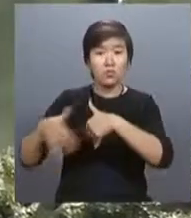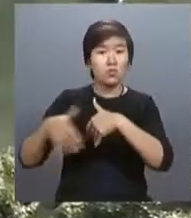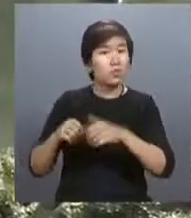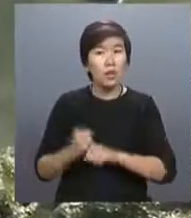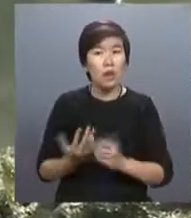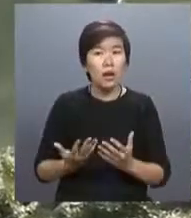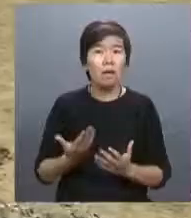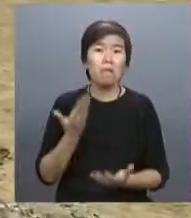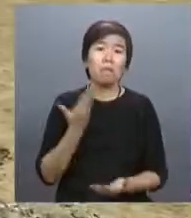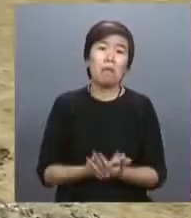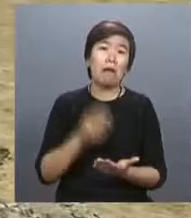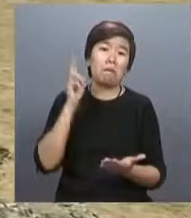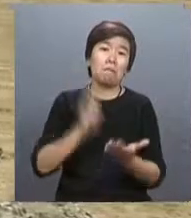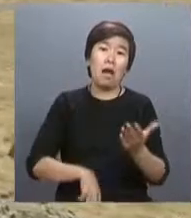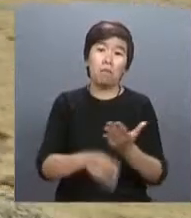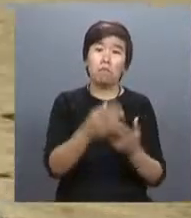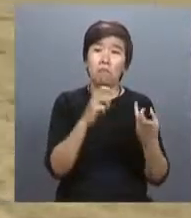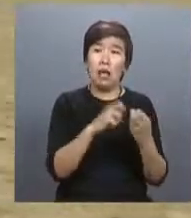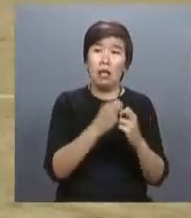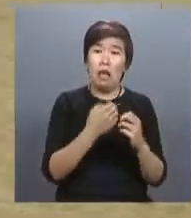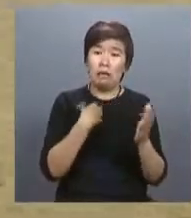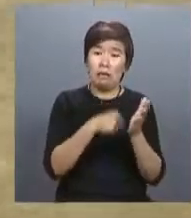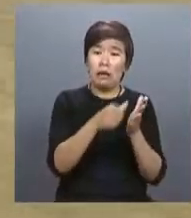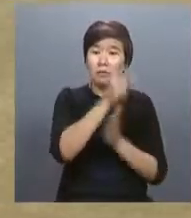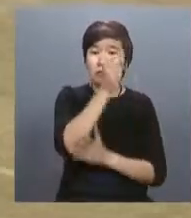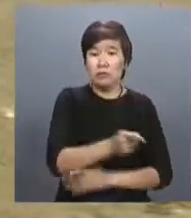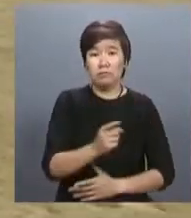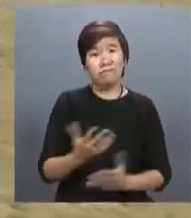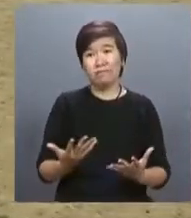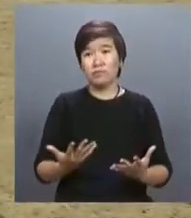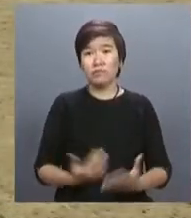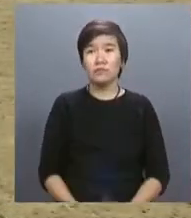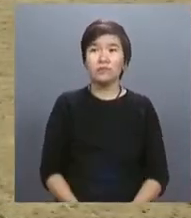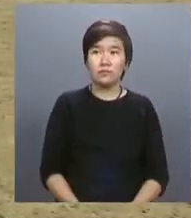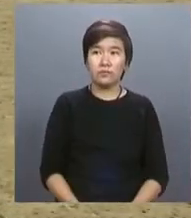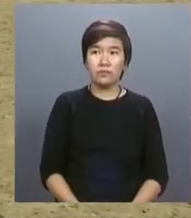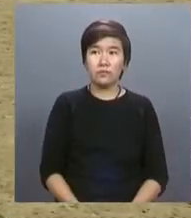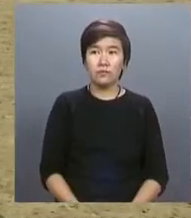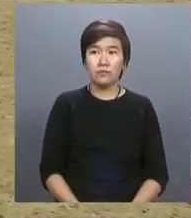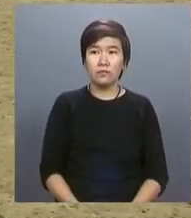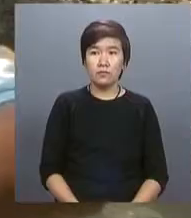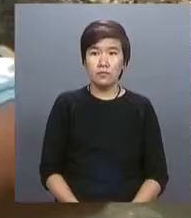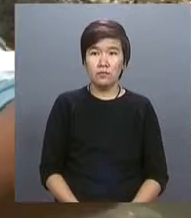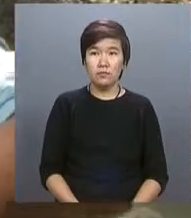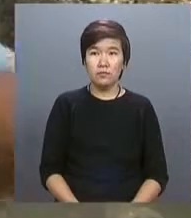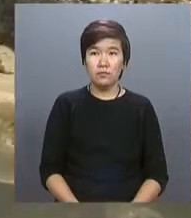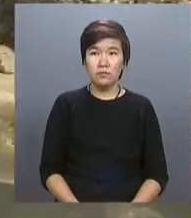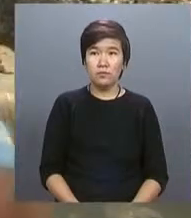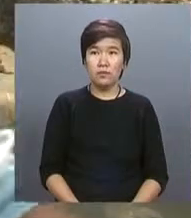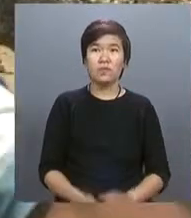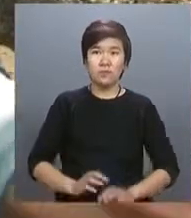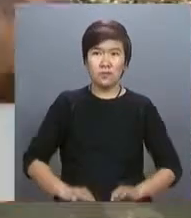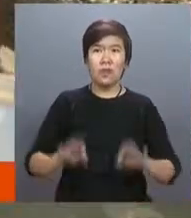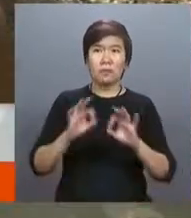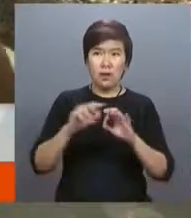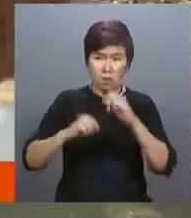ษปรับจึงไม่สามารถแก้ปัญหาได้อย่างจริงจัง นั่นหน่วยงานที่รับผิดชอบก็ต้องหางบมาหางบก่อสร้